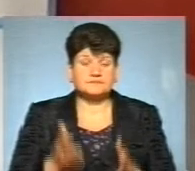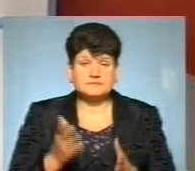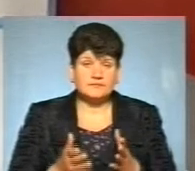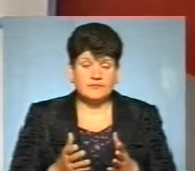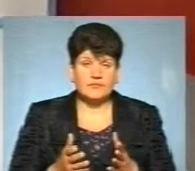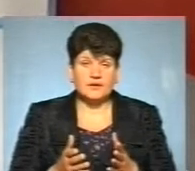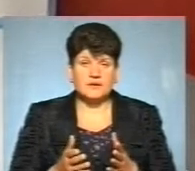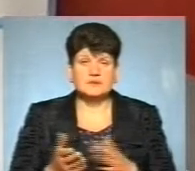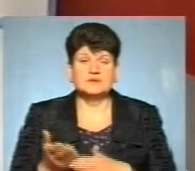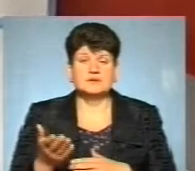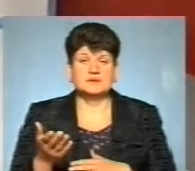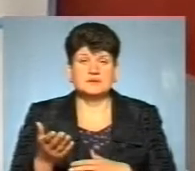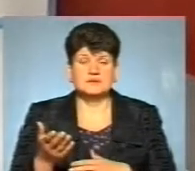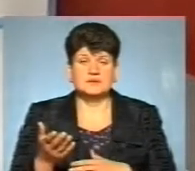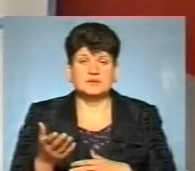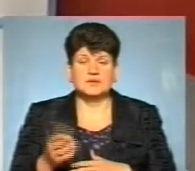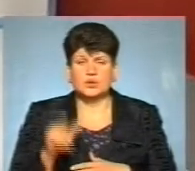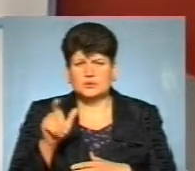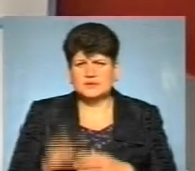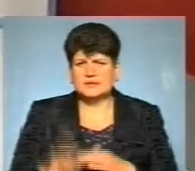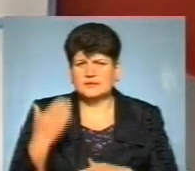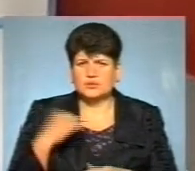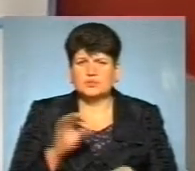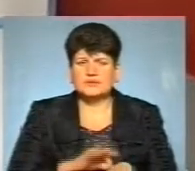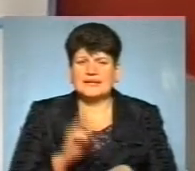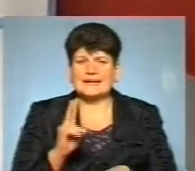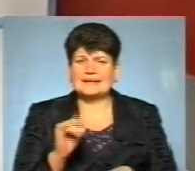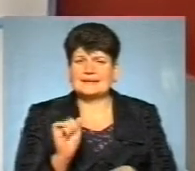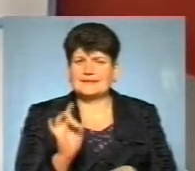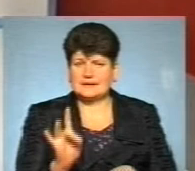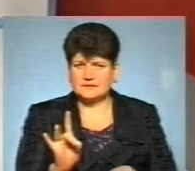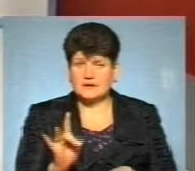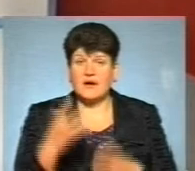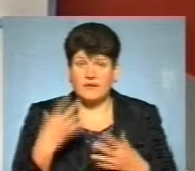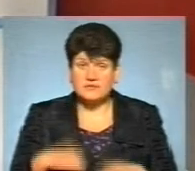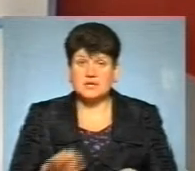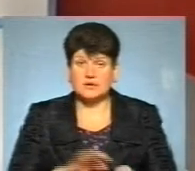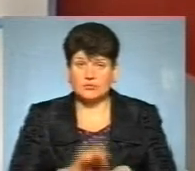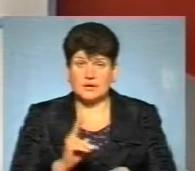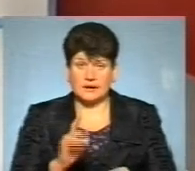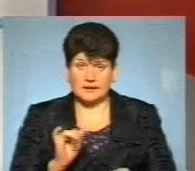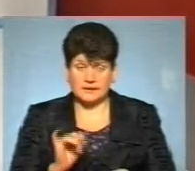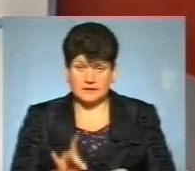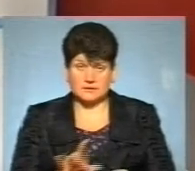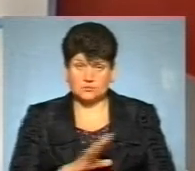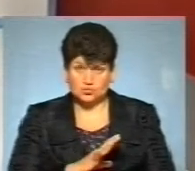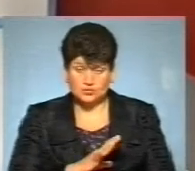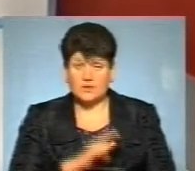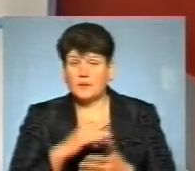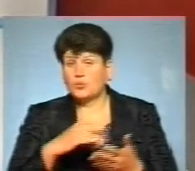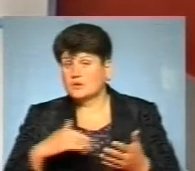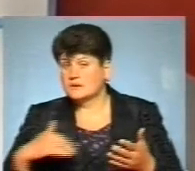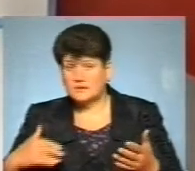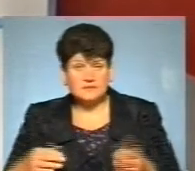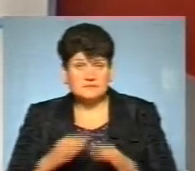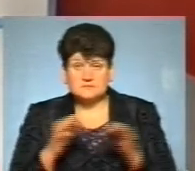дощеплюваний період людина хворіла на кір, перенесла кір, в подальшому житті людина